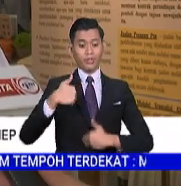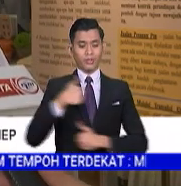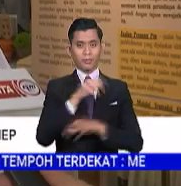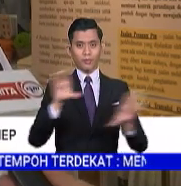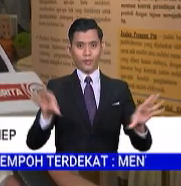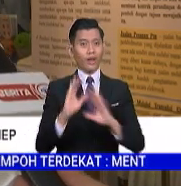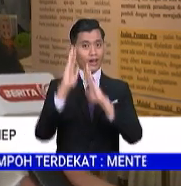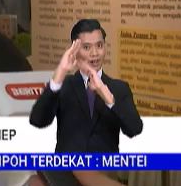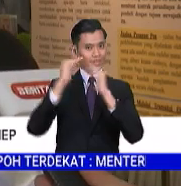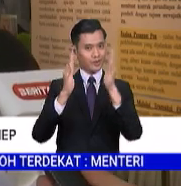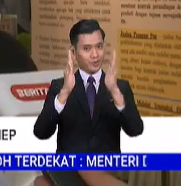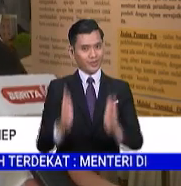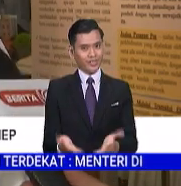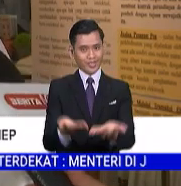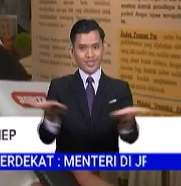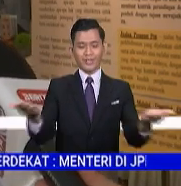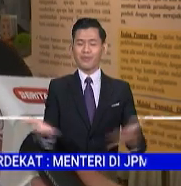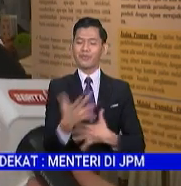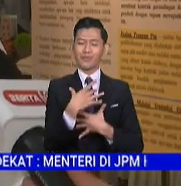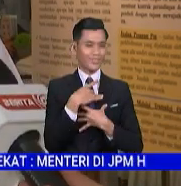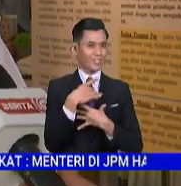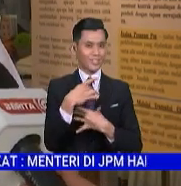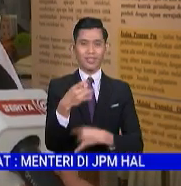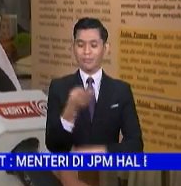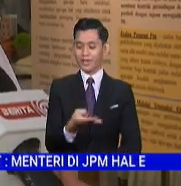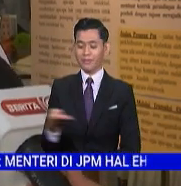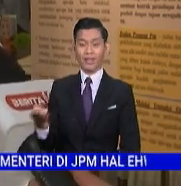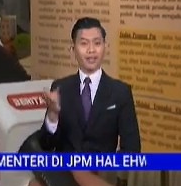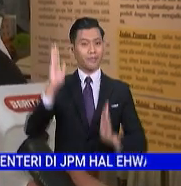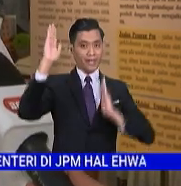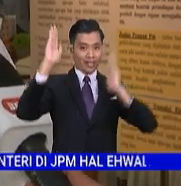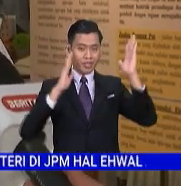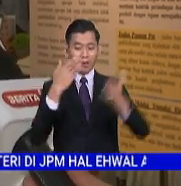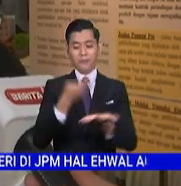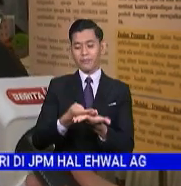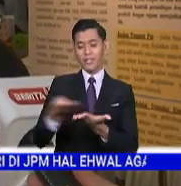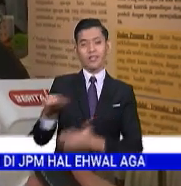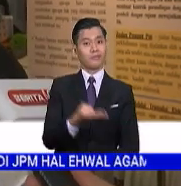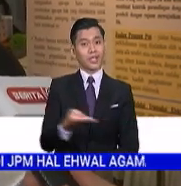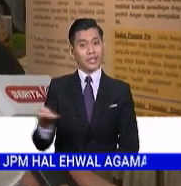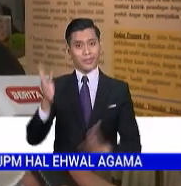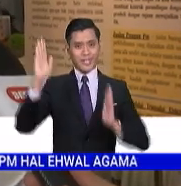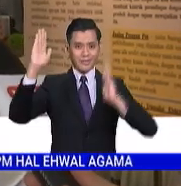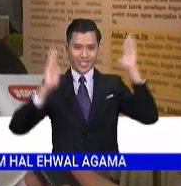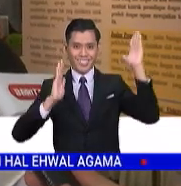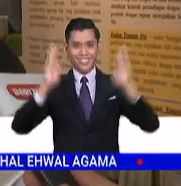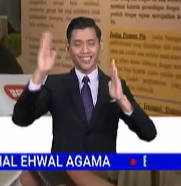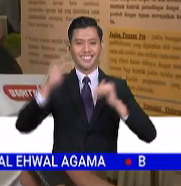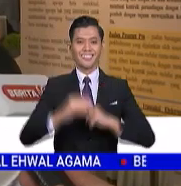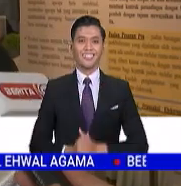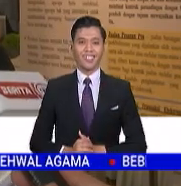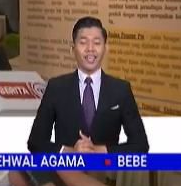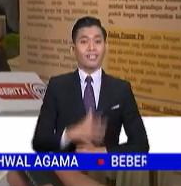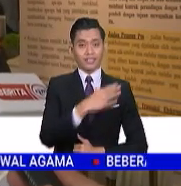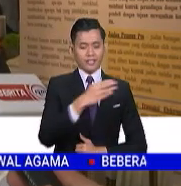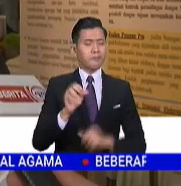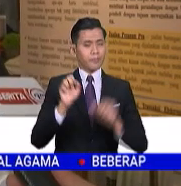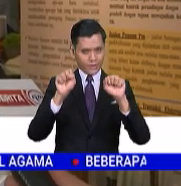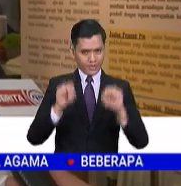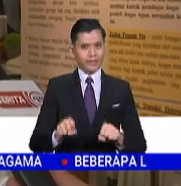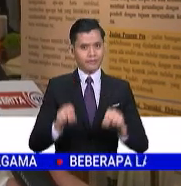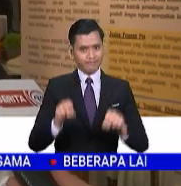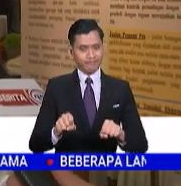orang ramai menyukai produk tempatan, membeli barangan tempatan, dan juga dengan itu kita akan dengan secara